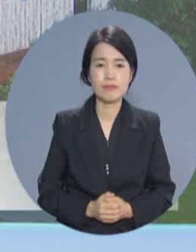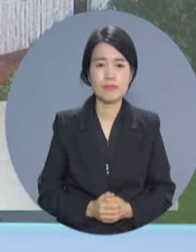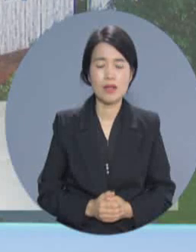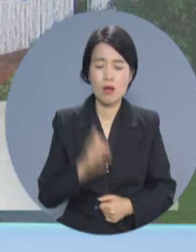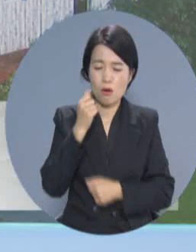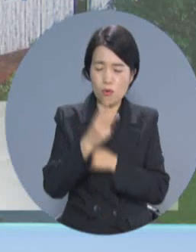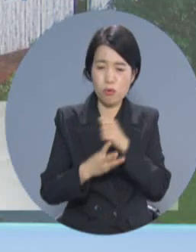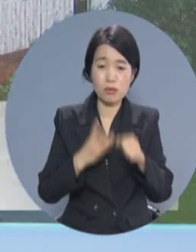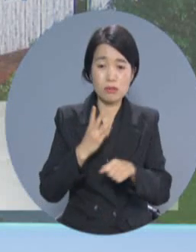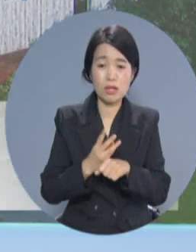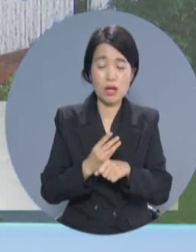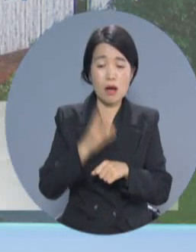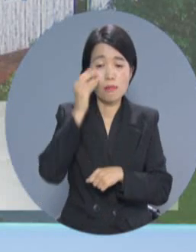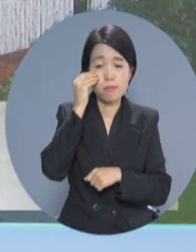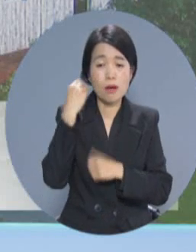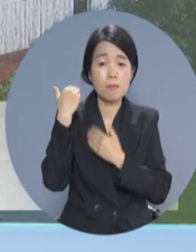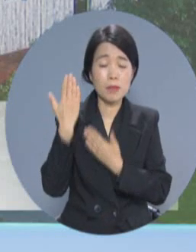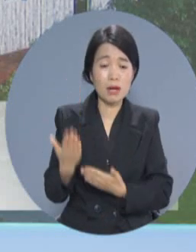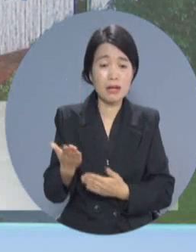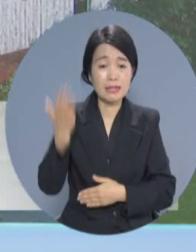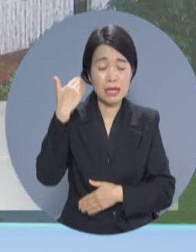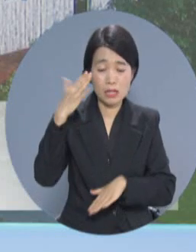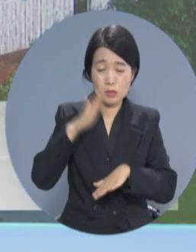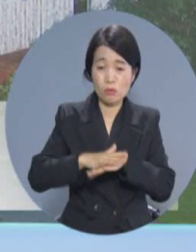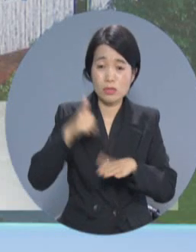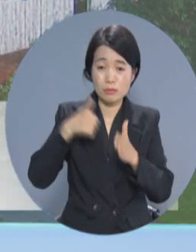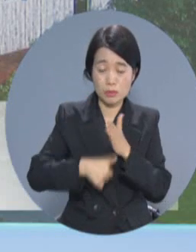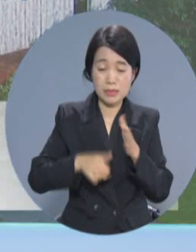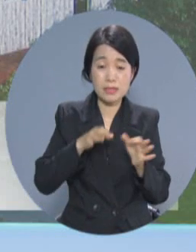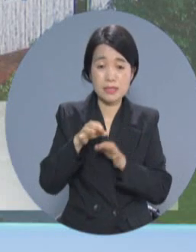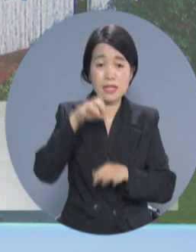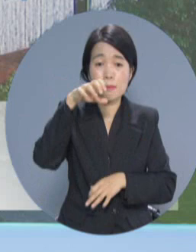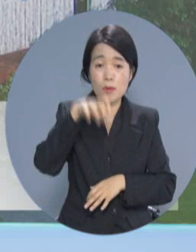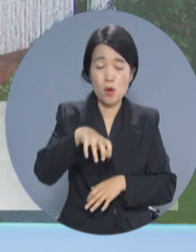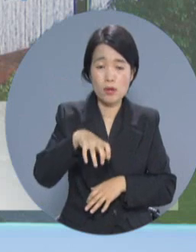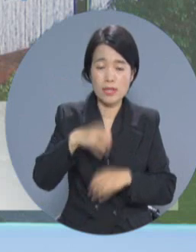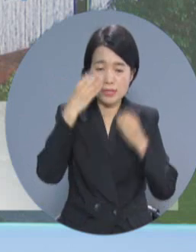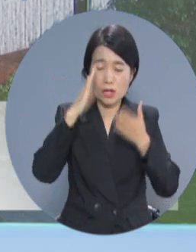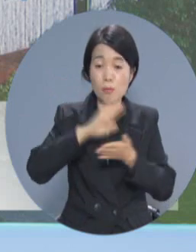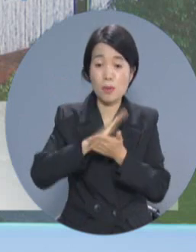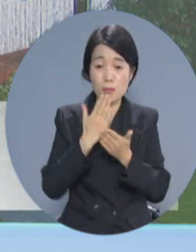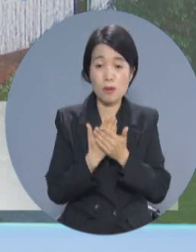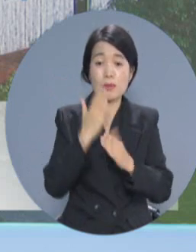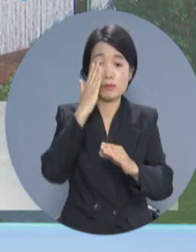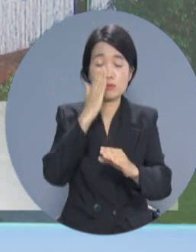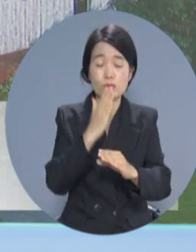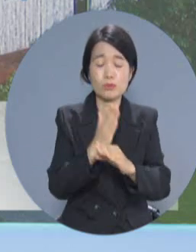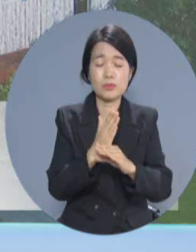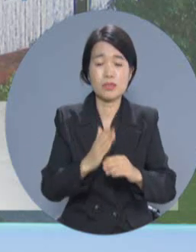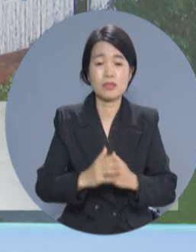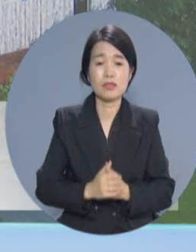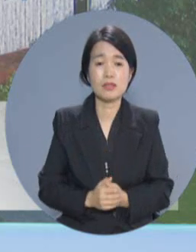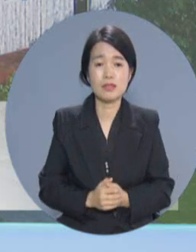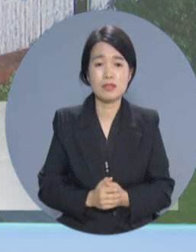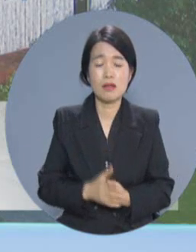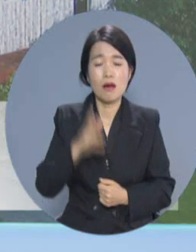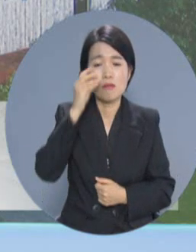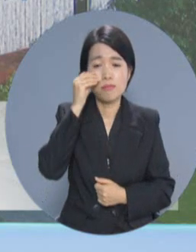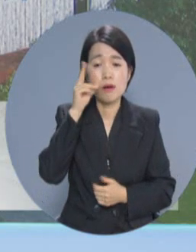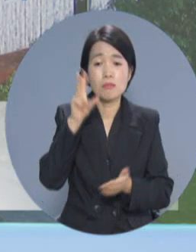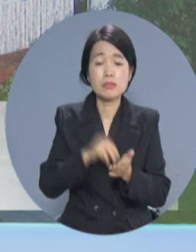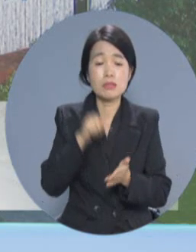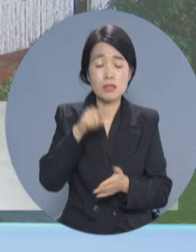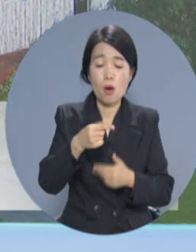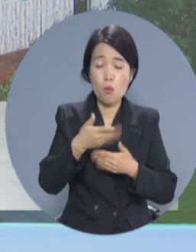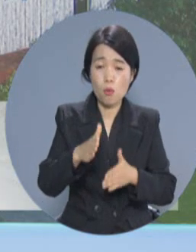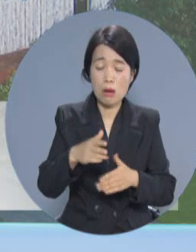수십 년 동안 공터로 남아있던 예전 농산물 도매시장 부지가 새롭게 탈바꿈하고 있습니다. 애물단지였던